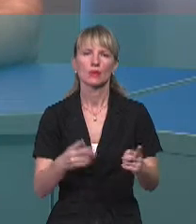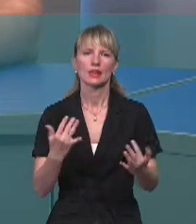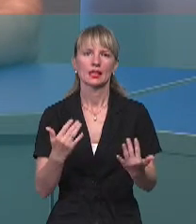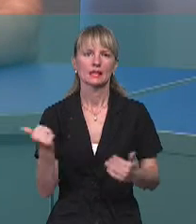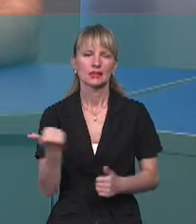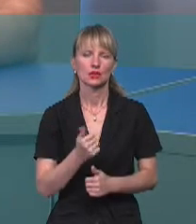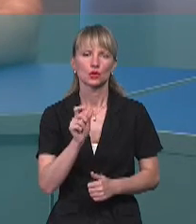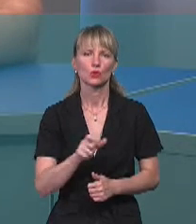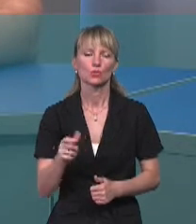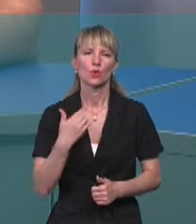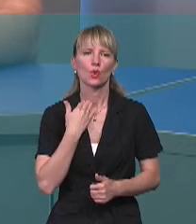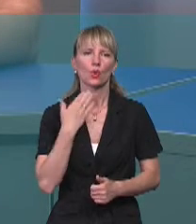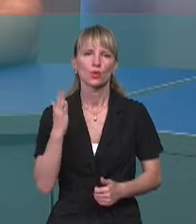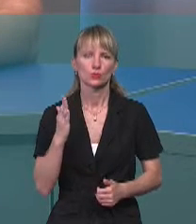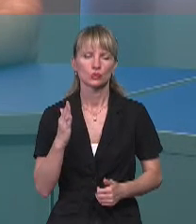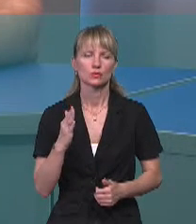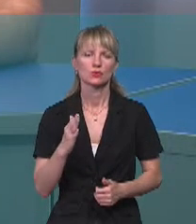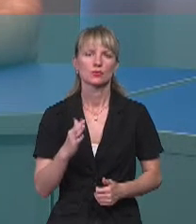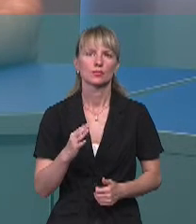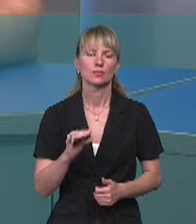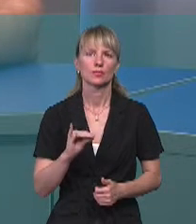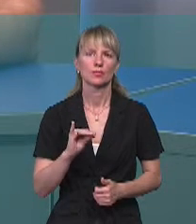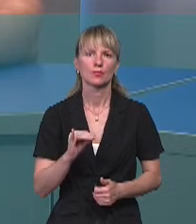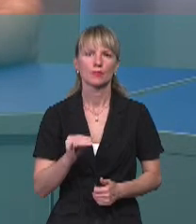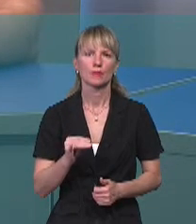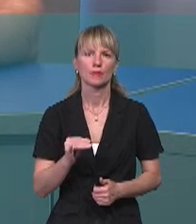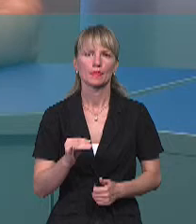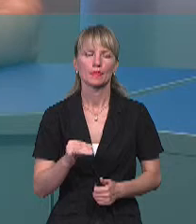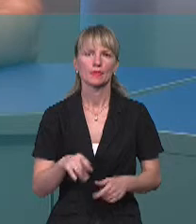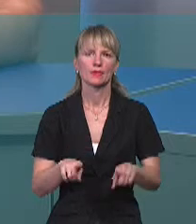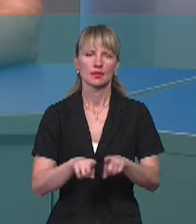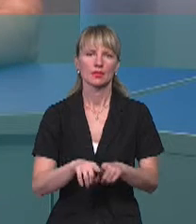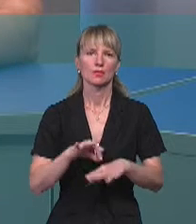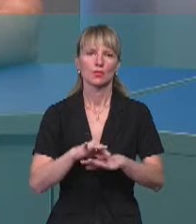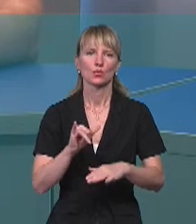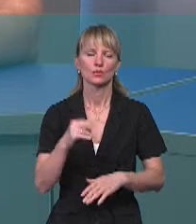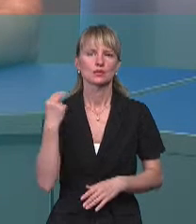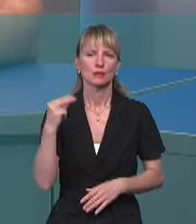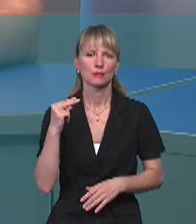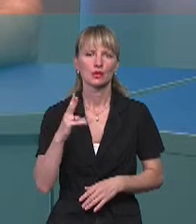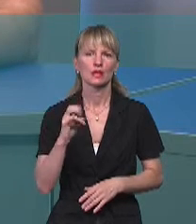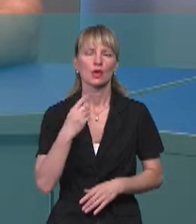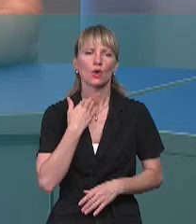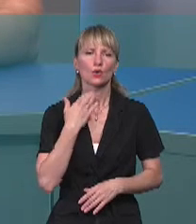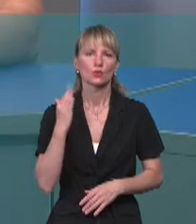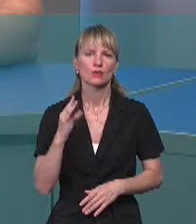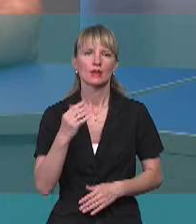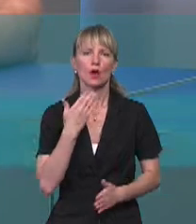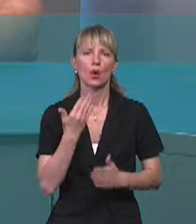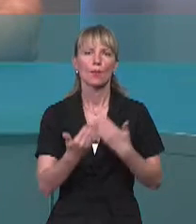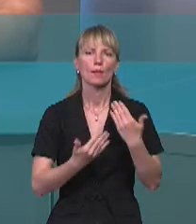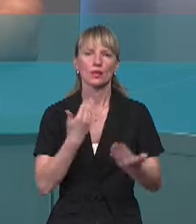люди голосують. В принципі, механізм такий самий, як був і у Запоріжжі. На голосування, на